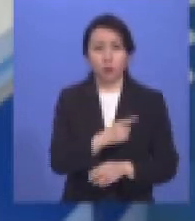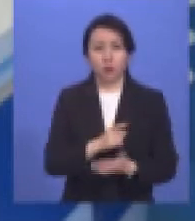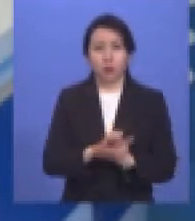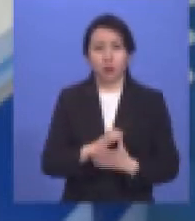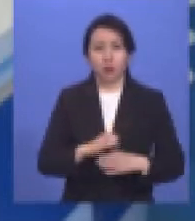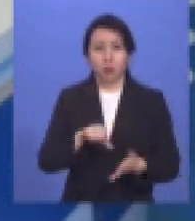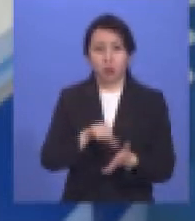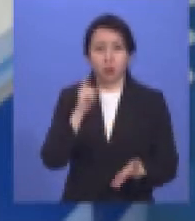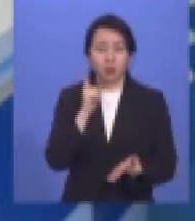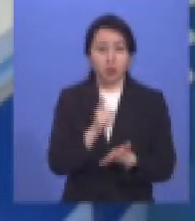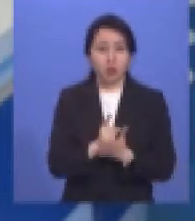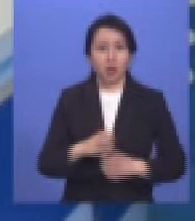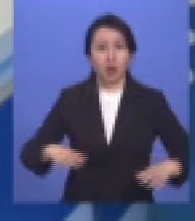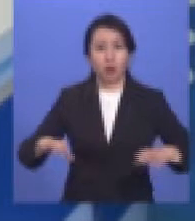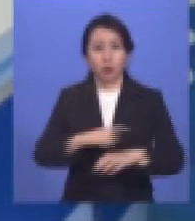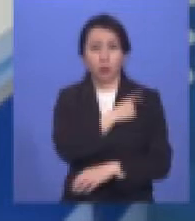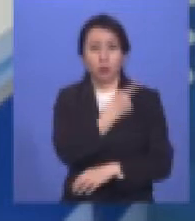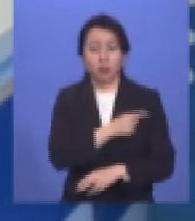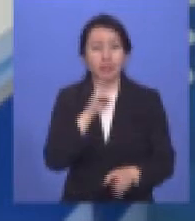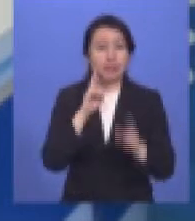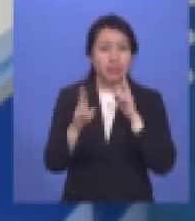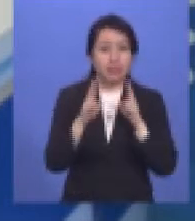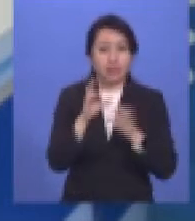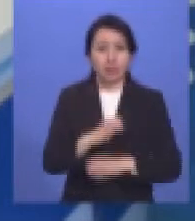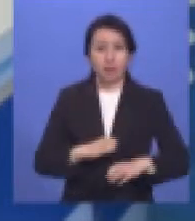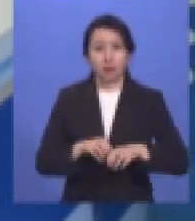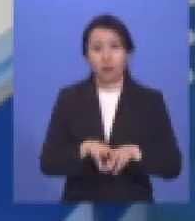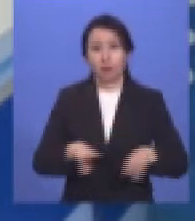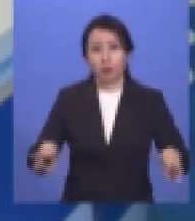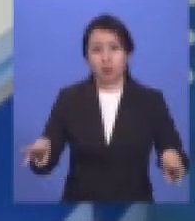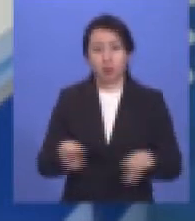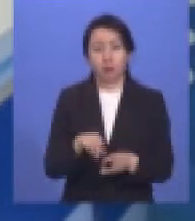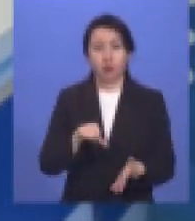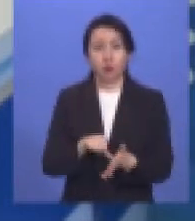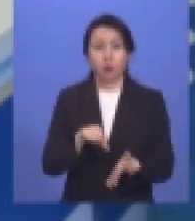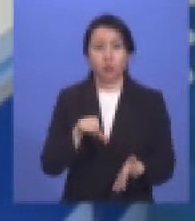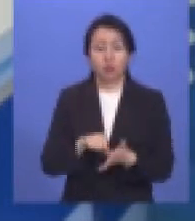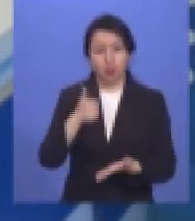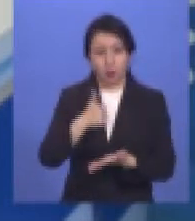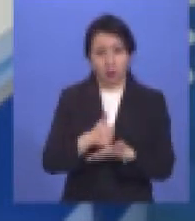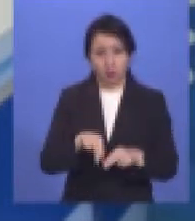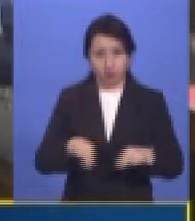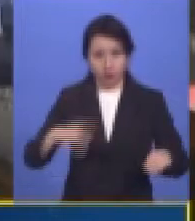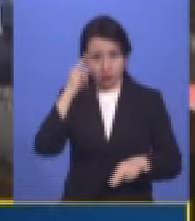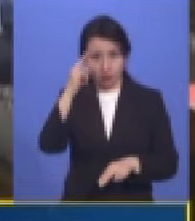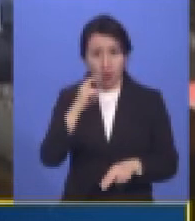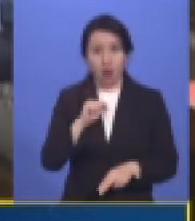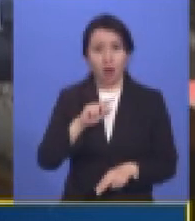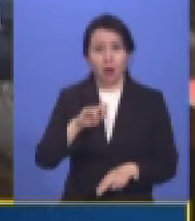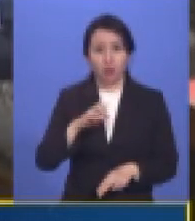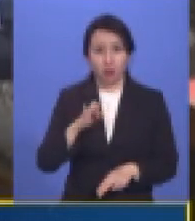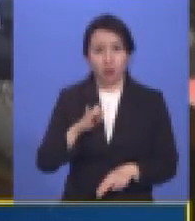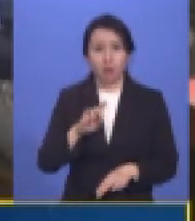его члены должны объединить усилия заседание совета в минске приняли участие главы правительств казахстана